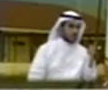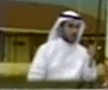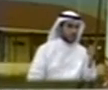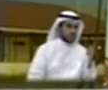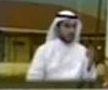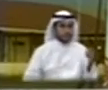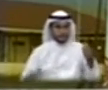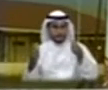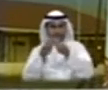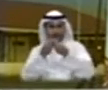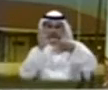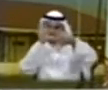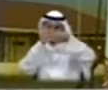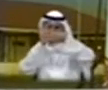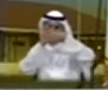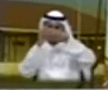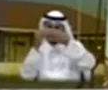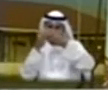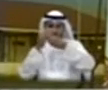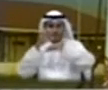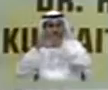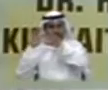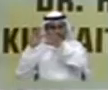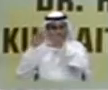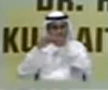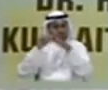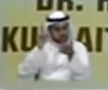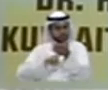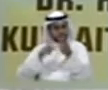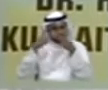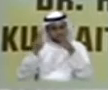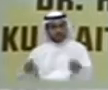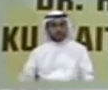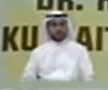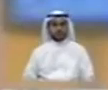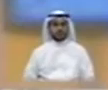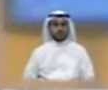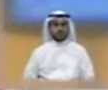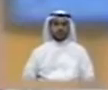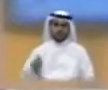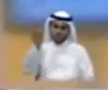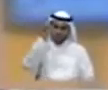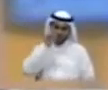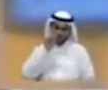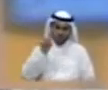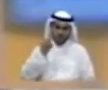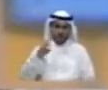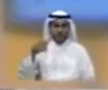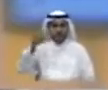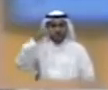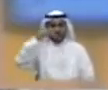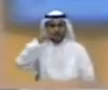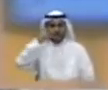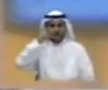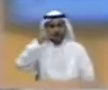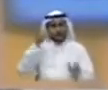وطلبة كثير جونا واستقبلونا وافتتحناها اليوم رسميا. دكتور هلال، بودي أن أستفسر، عندما ذكرت